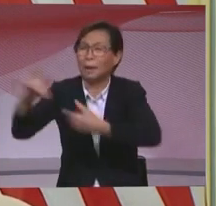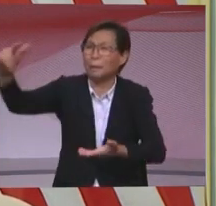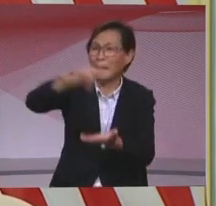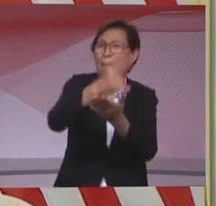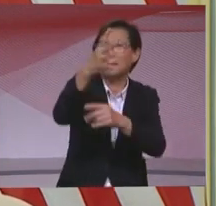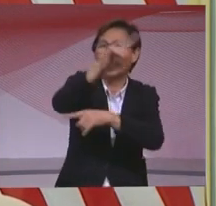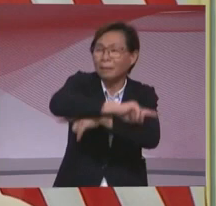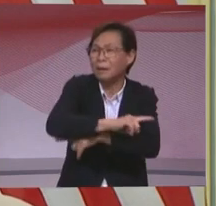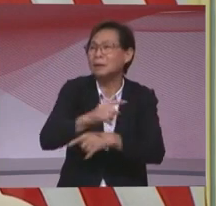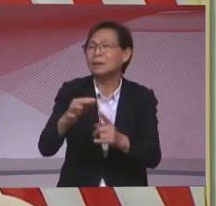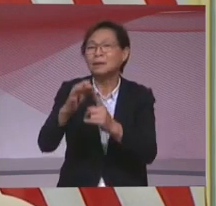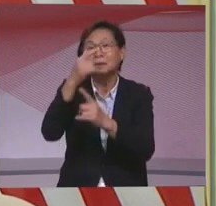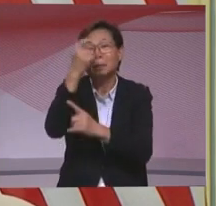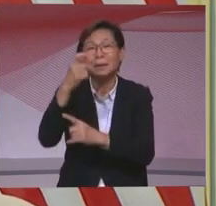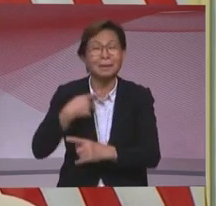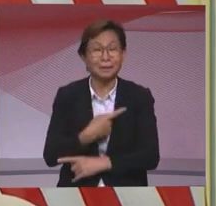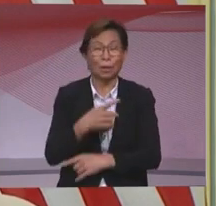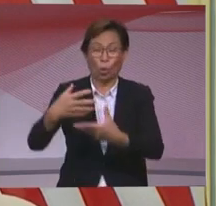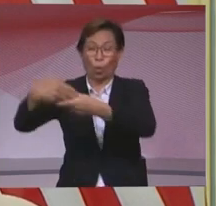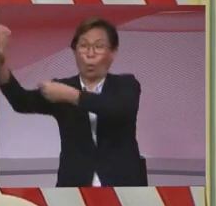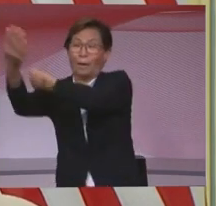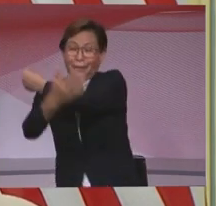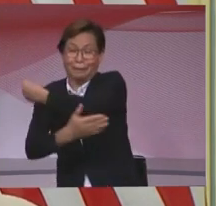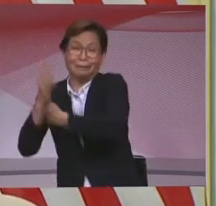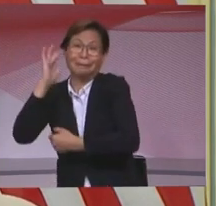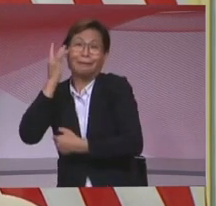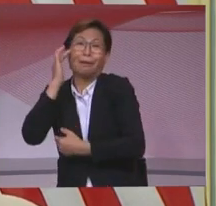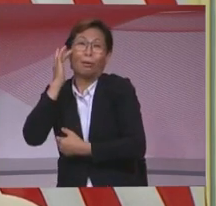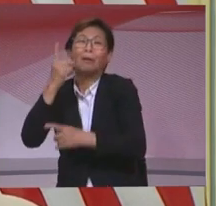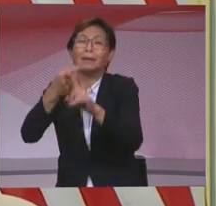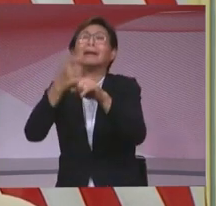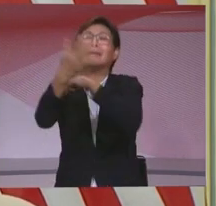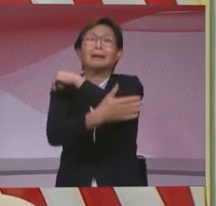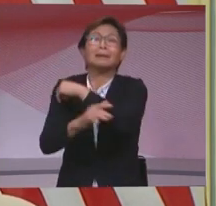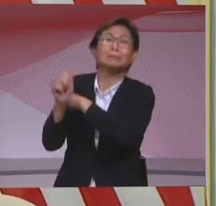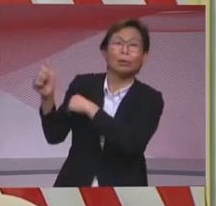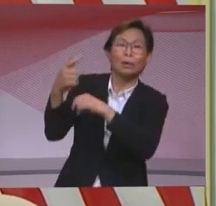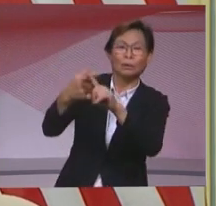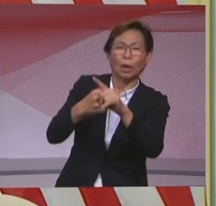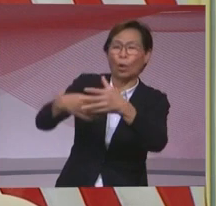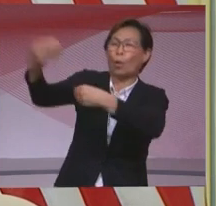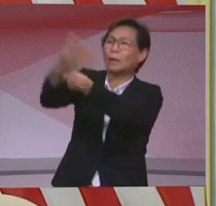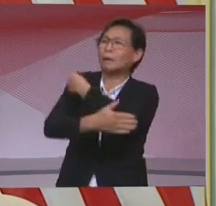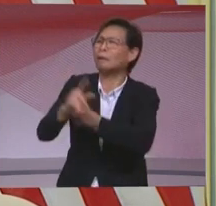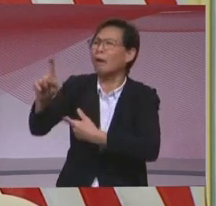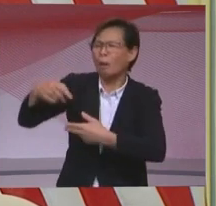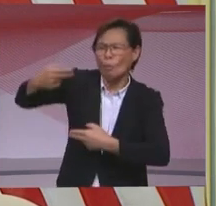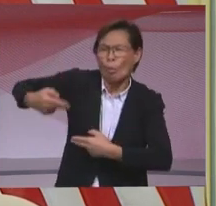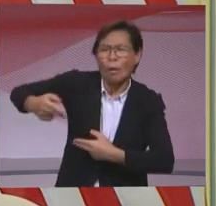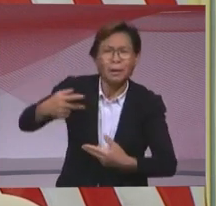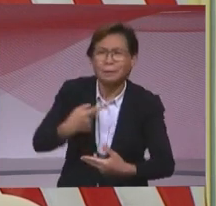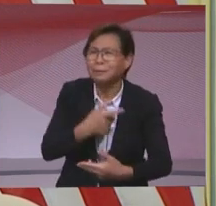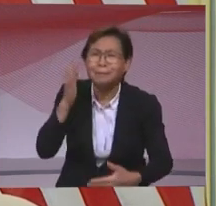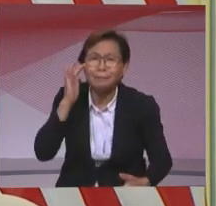Sebab yang pertamanya kita tidak tahu history dia daripada mana dia, kalau dia datang daripada luar negara tersebut.